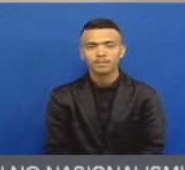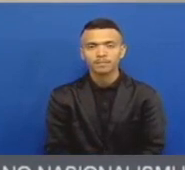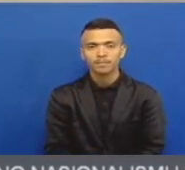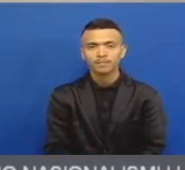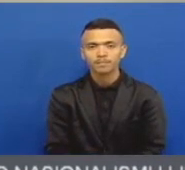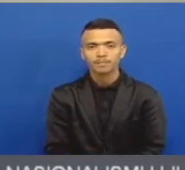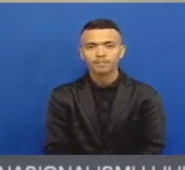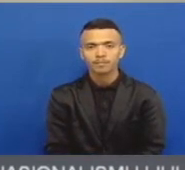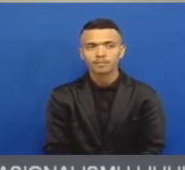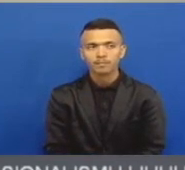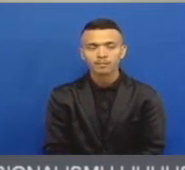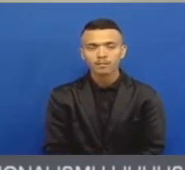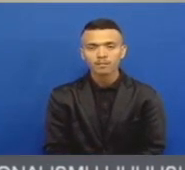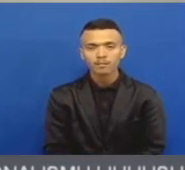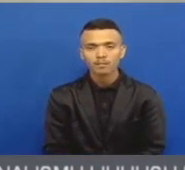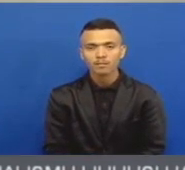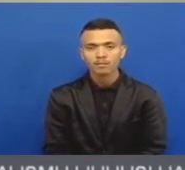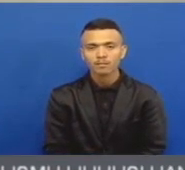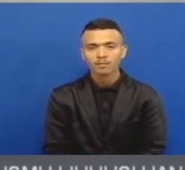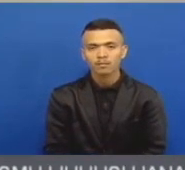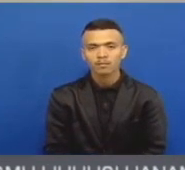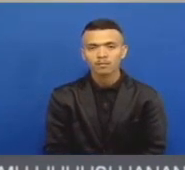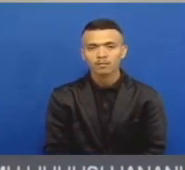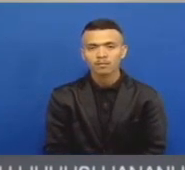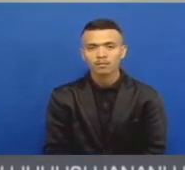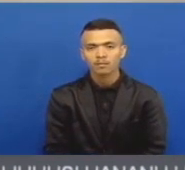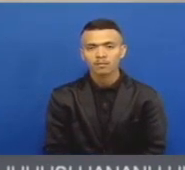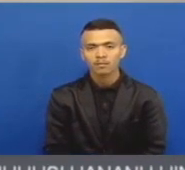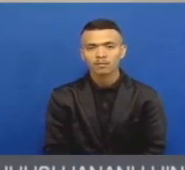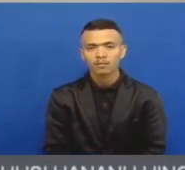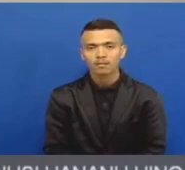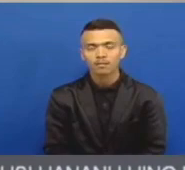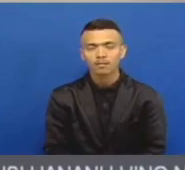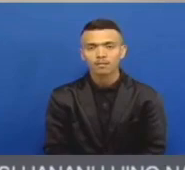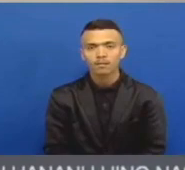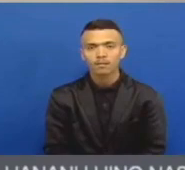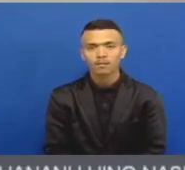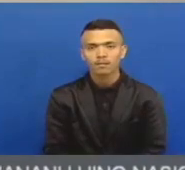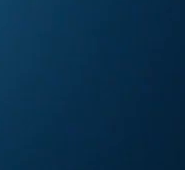Manuel Guzmán, Juvenal da Silva, RTTL.